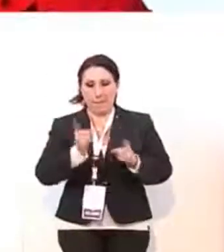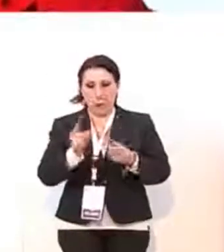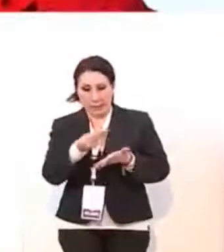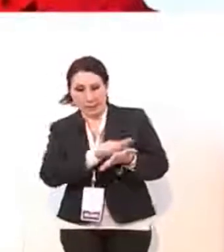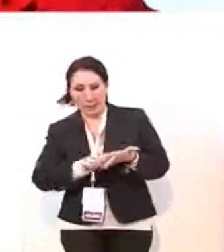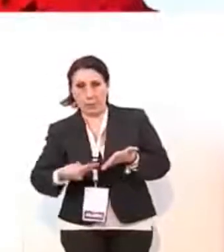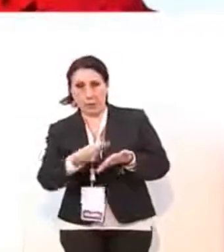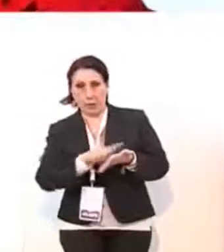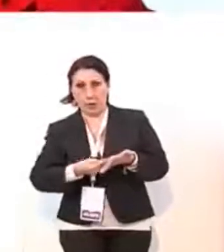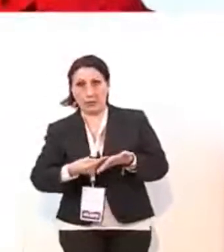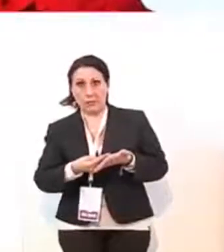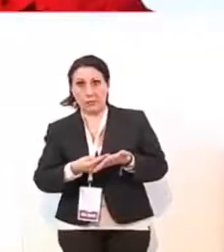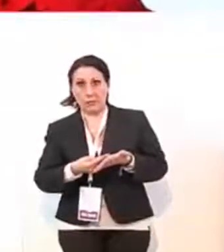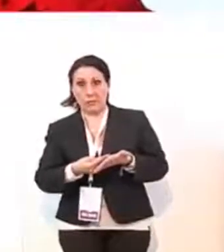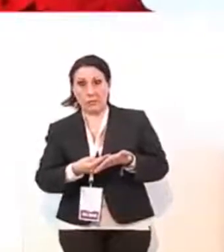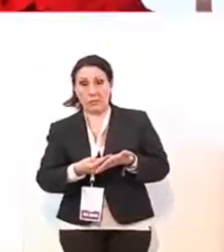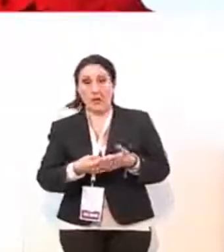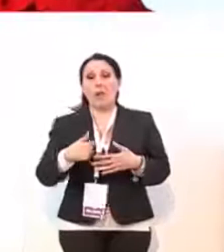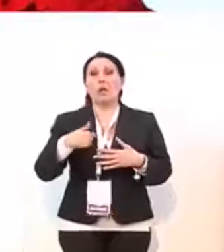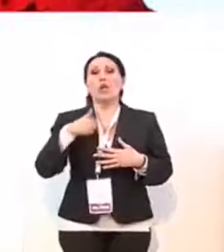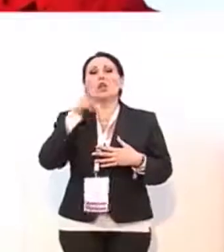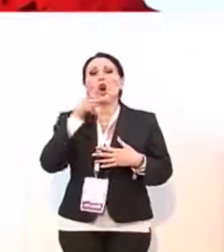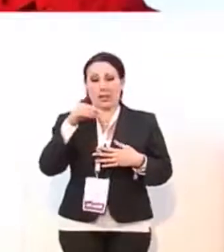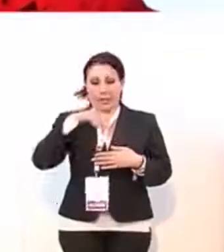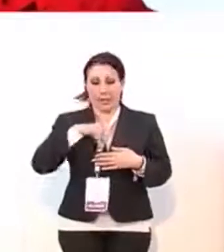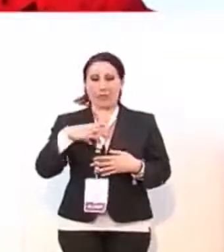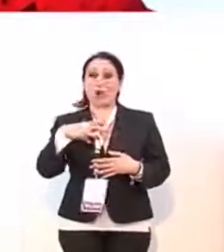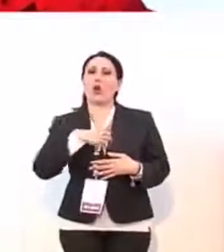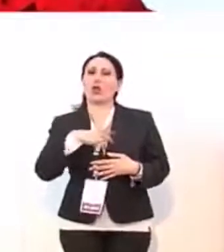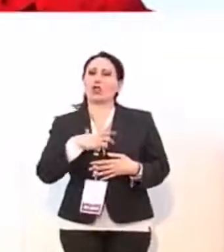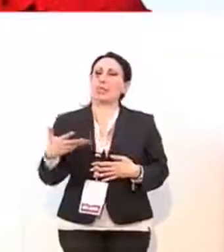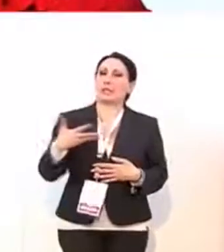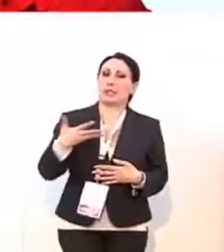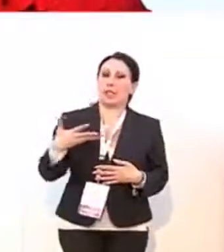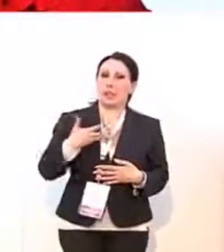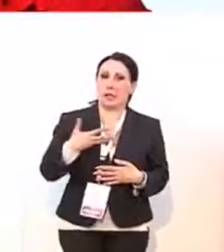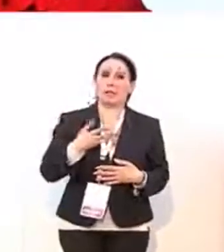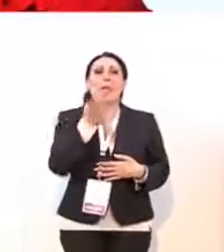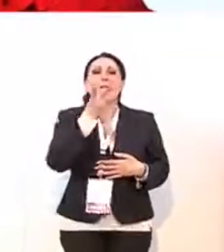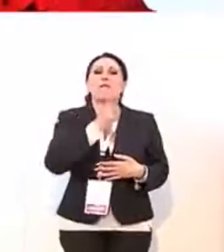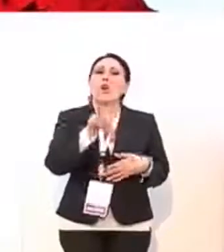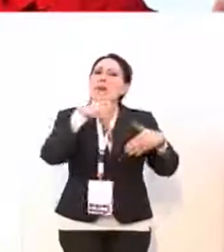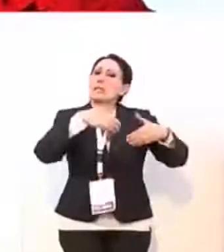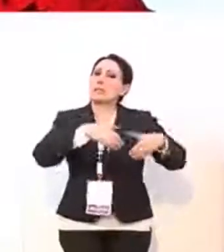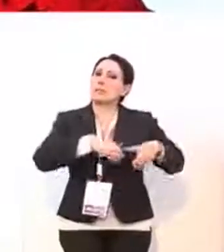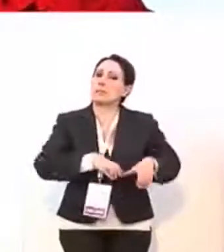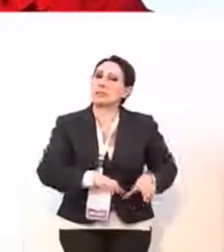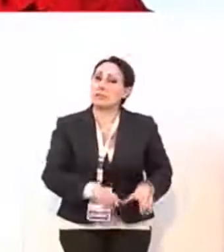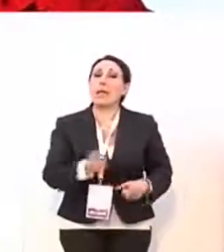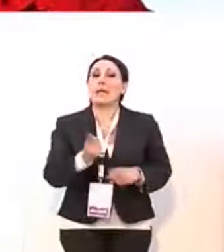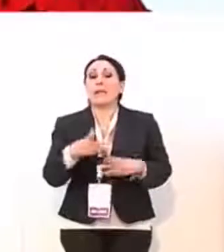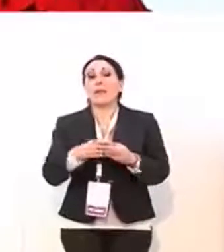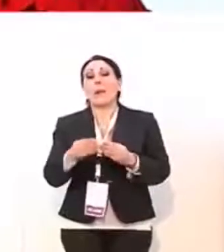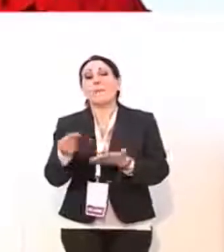se c'è questa presa di coscienza femminile e la violenza sta calando, se si investe seriamente su